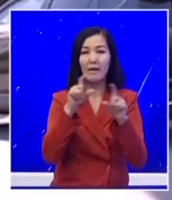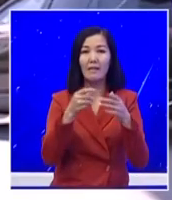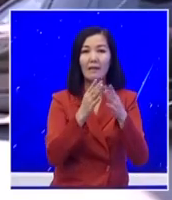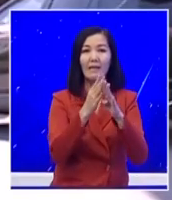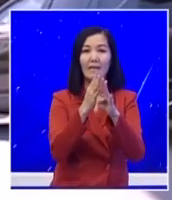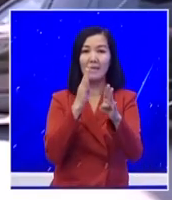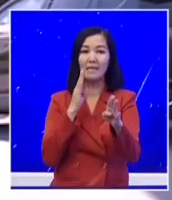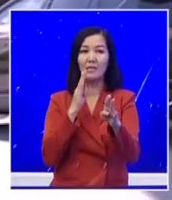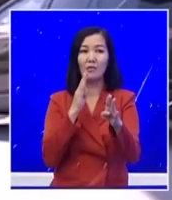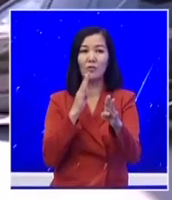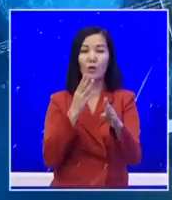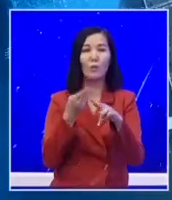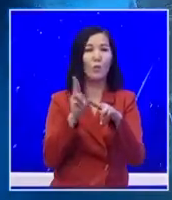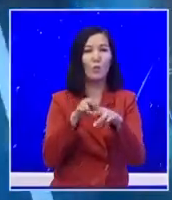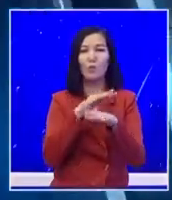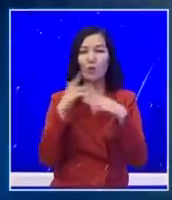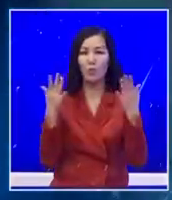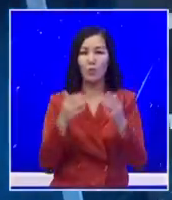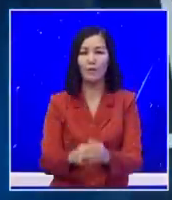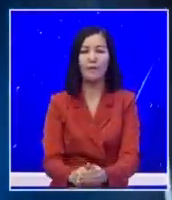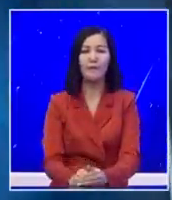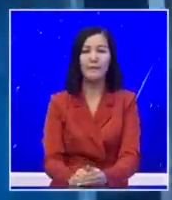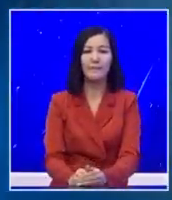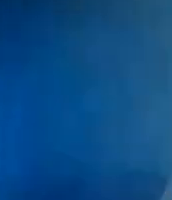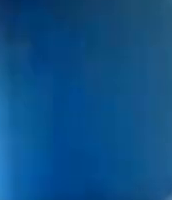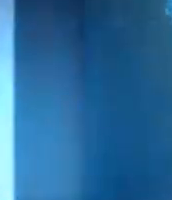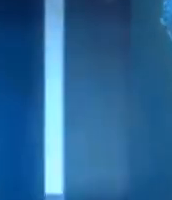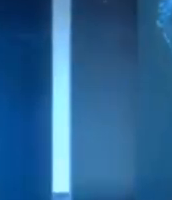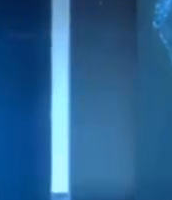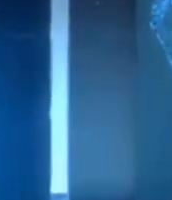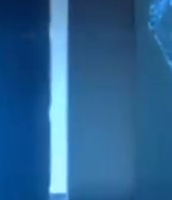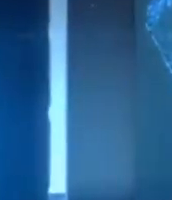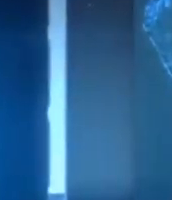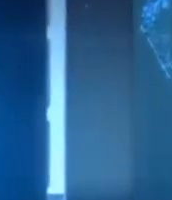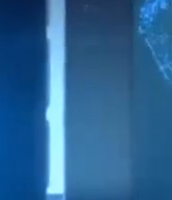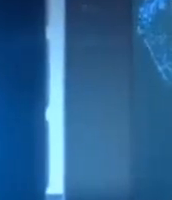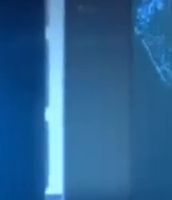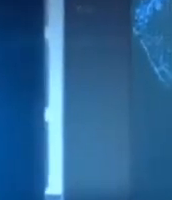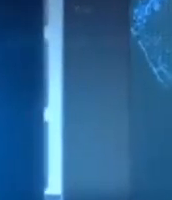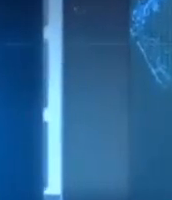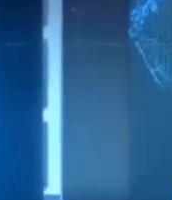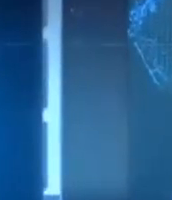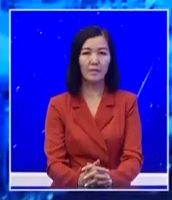тұрған жұрт азаяр емес. Әзиза Ғазезқызы, Ринат Өтеев, Нұр Сұлтан.